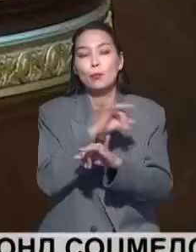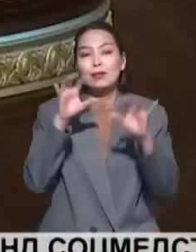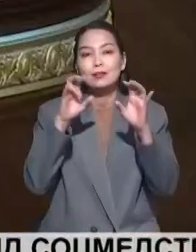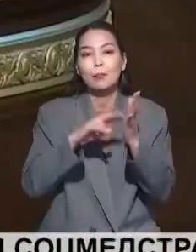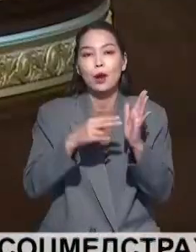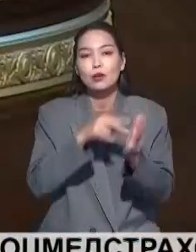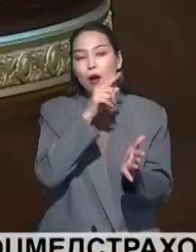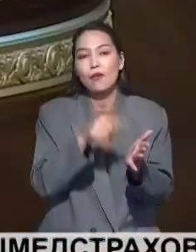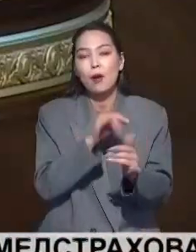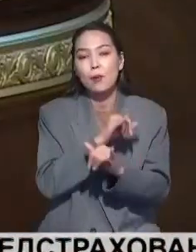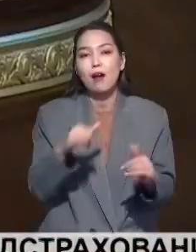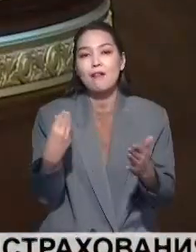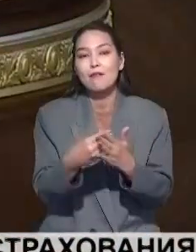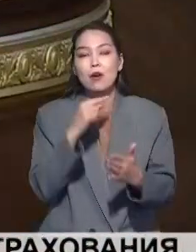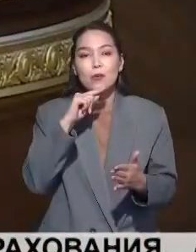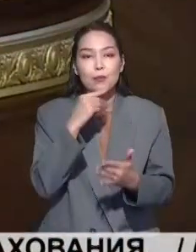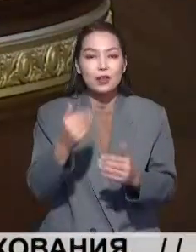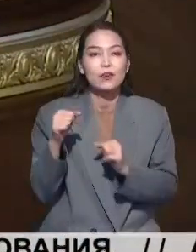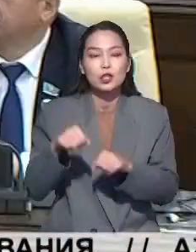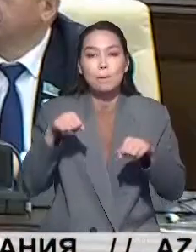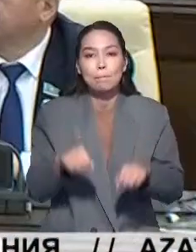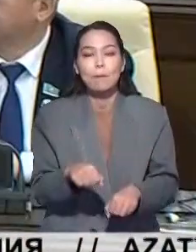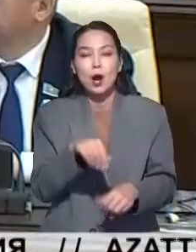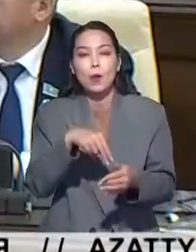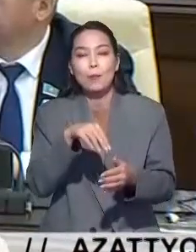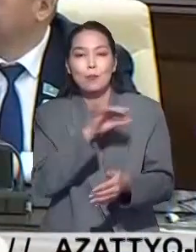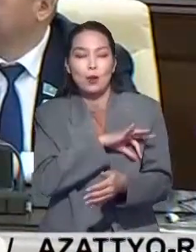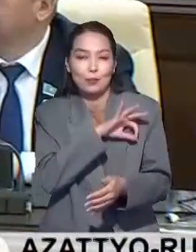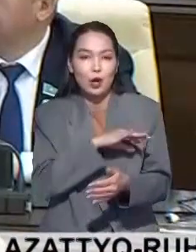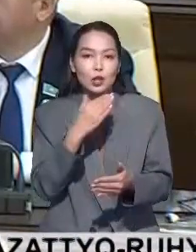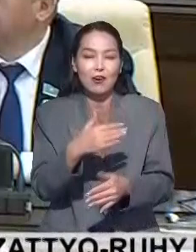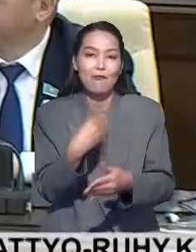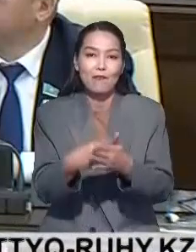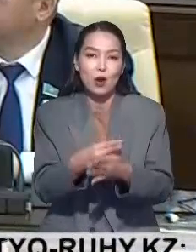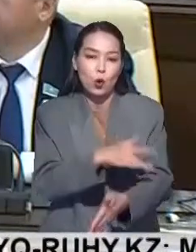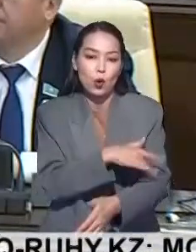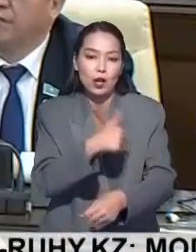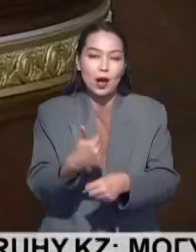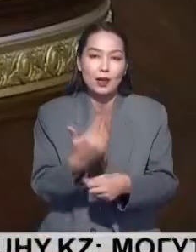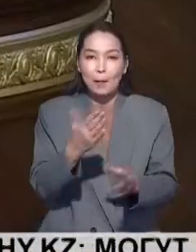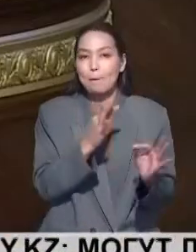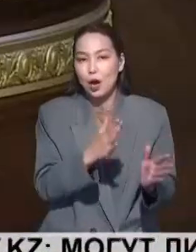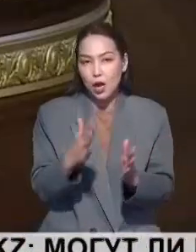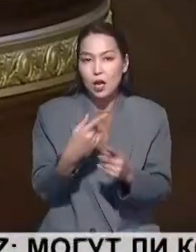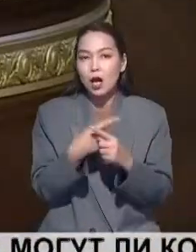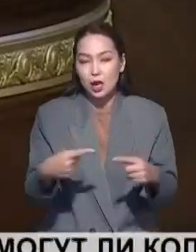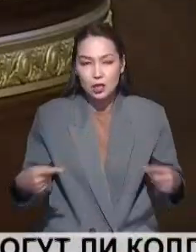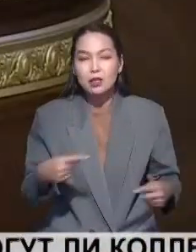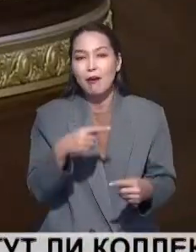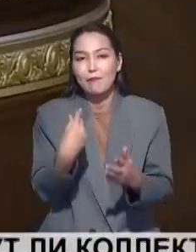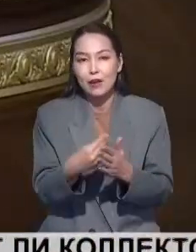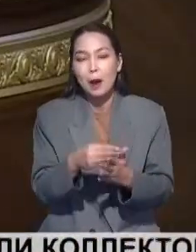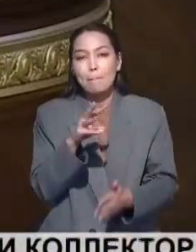по вопросам развития финансового рынка и защиты прав потребителей финансовых услуг. По словам главы агентства по регулированию и развитию финансового рынка